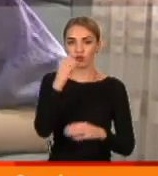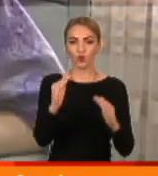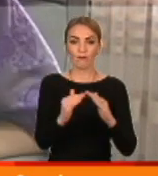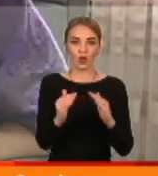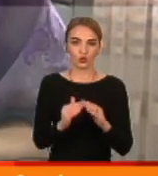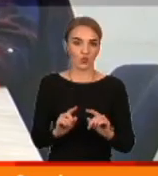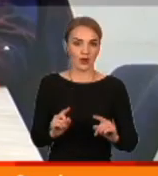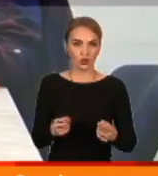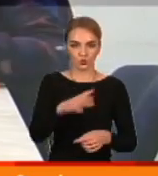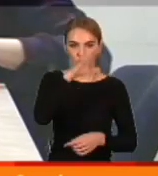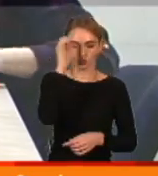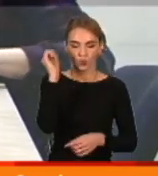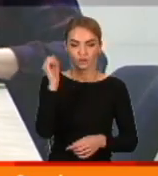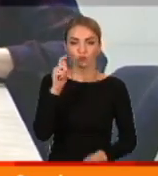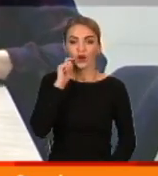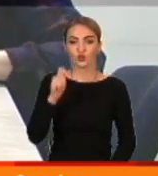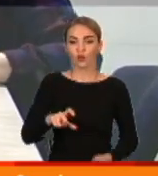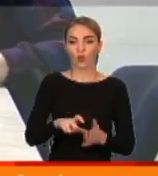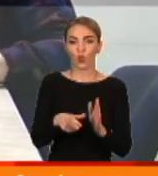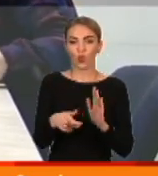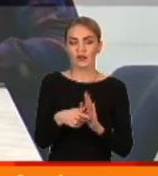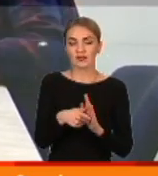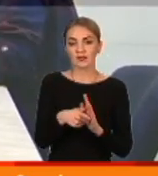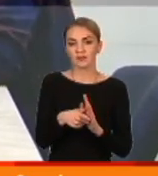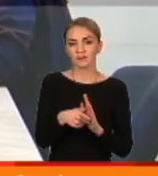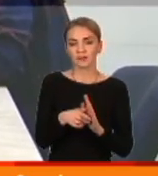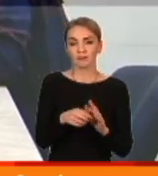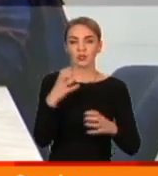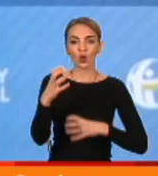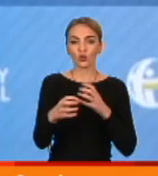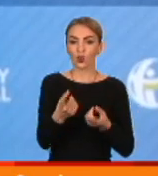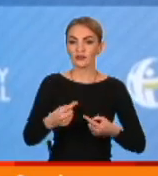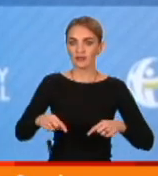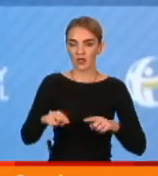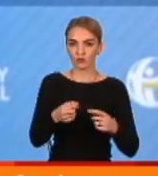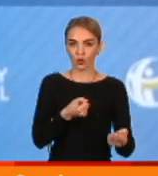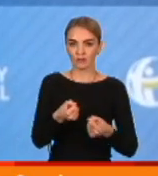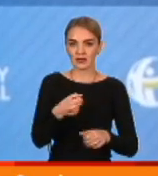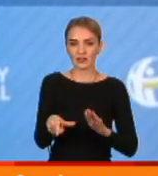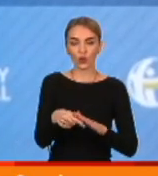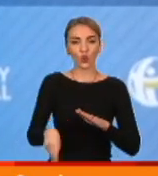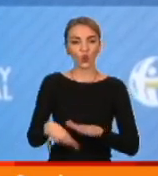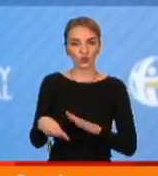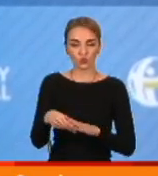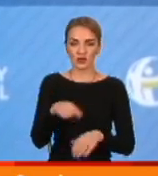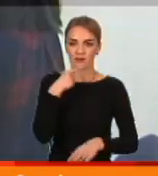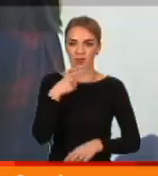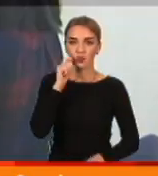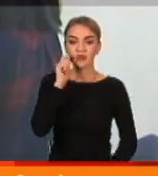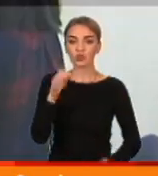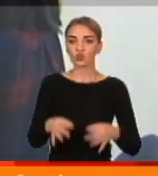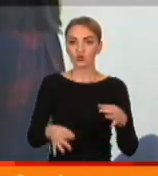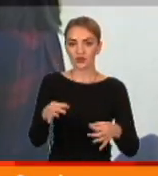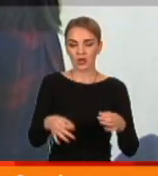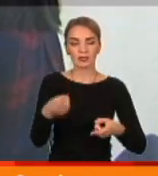арешту, нічного. В українському офісі Transparency International, міжнародної організації боротьби з корупцією, запевняють, в українських